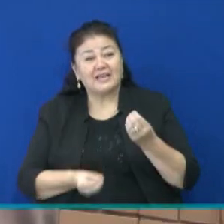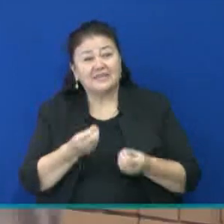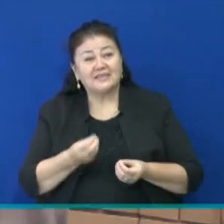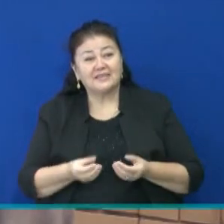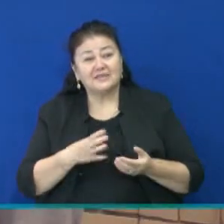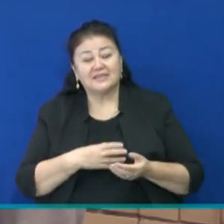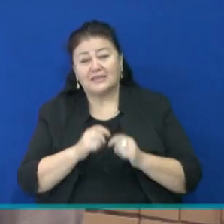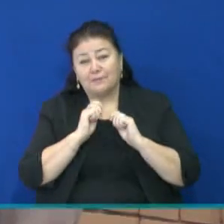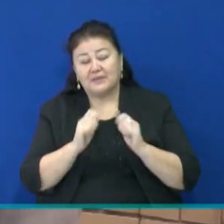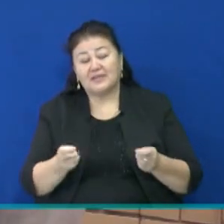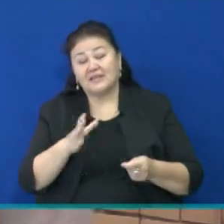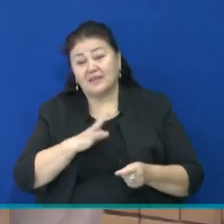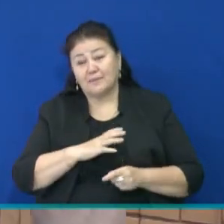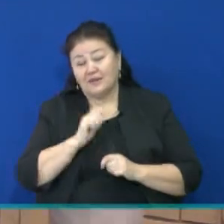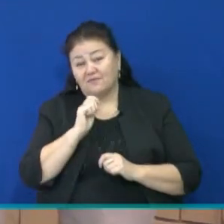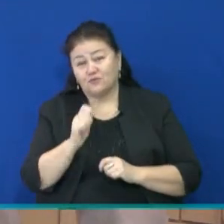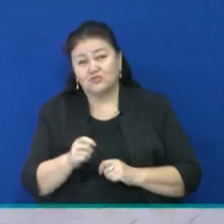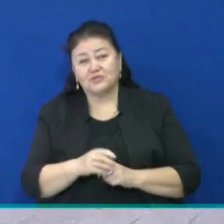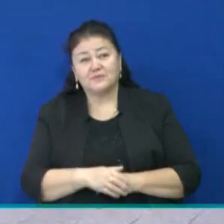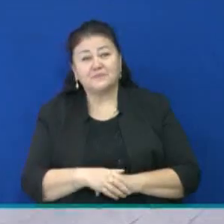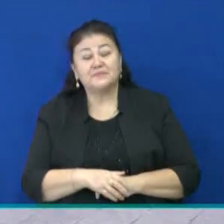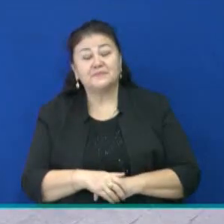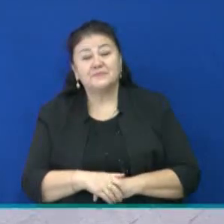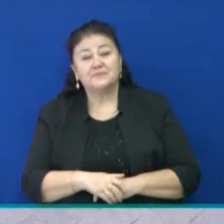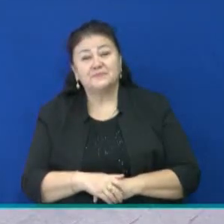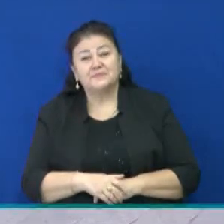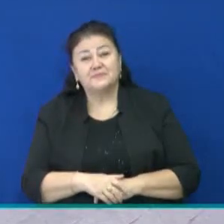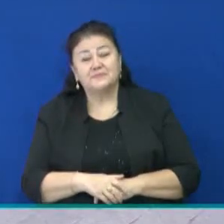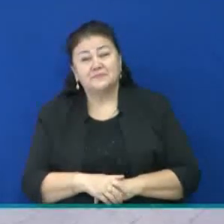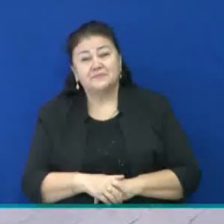призы. Малика Мухтарова, Назирке Муратгали, Нурлан Уразалин, телеканал «Семей».